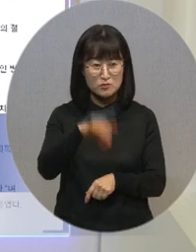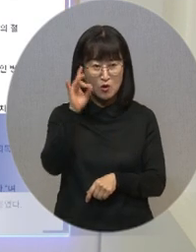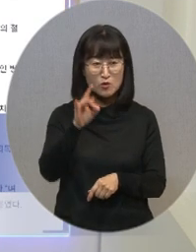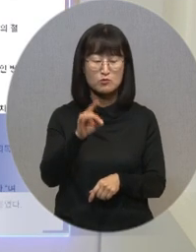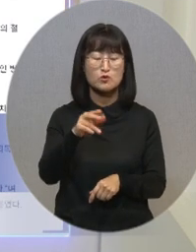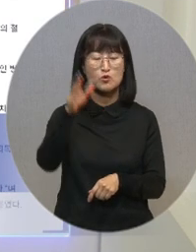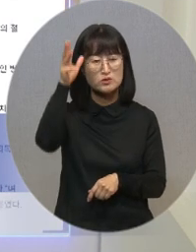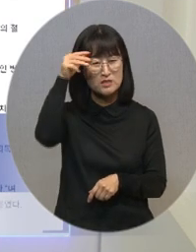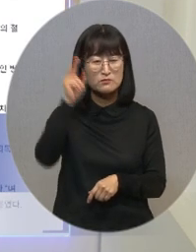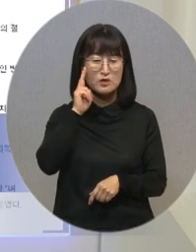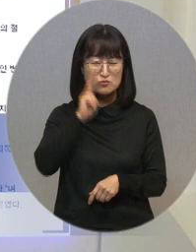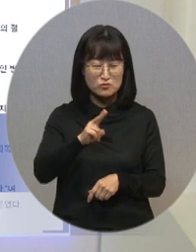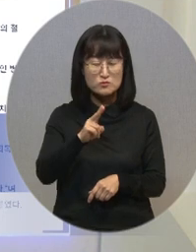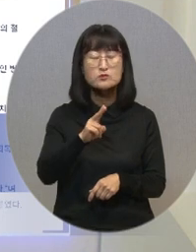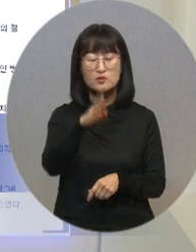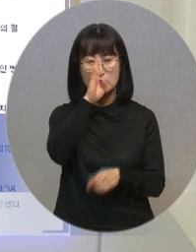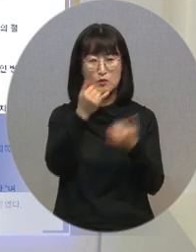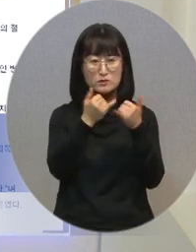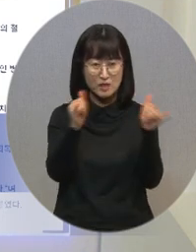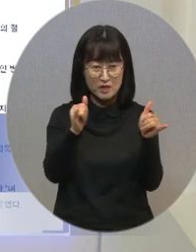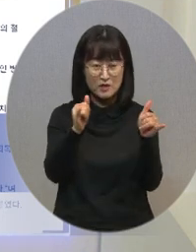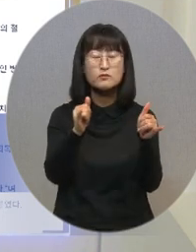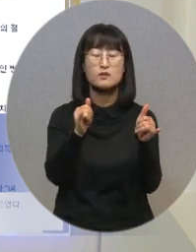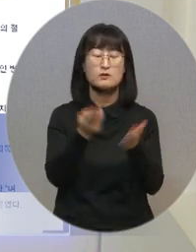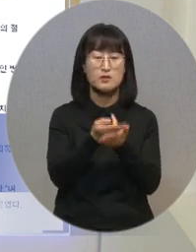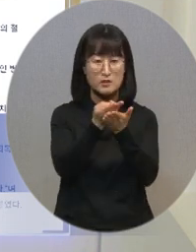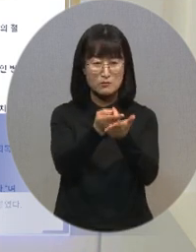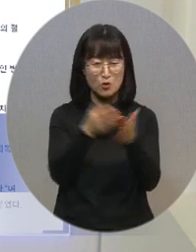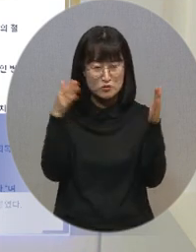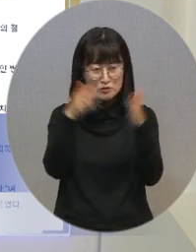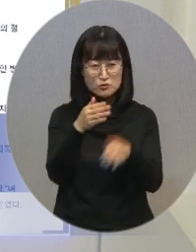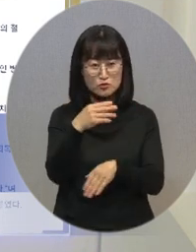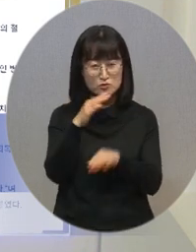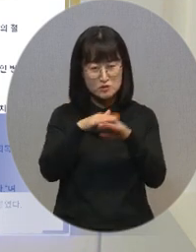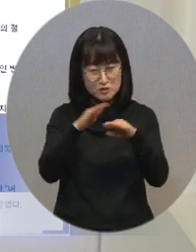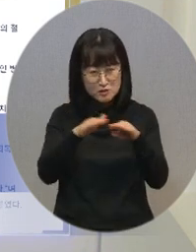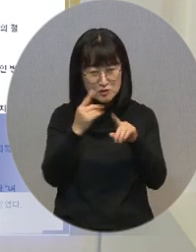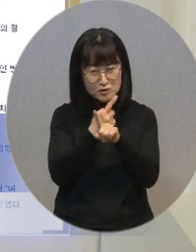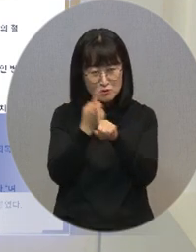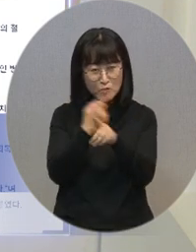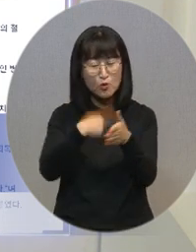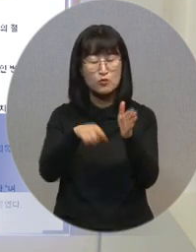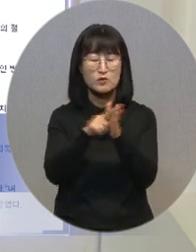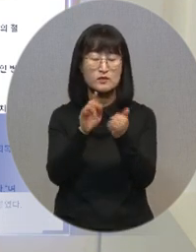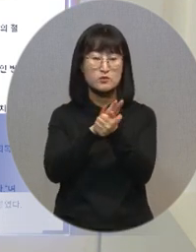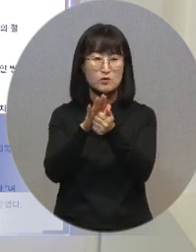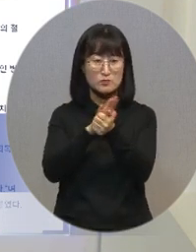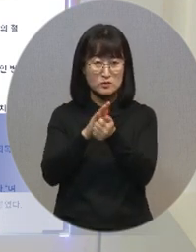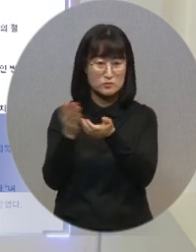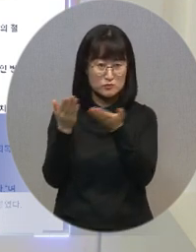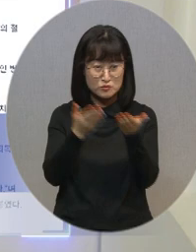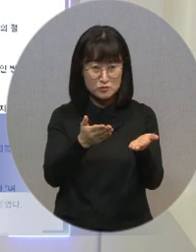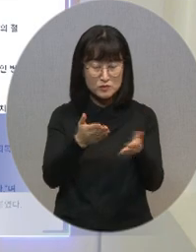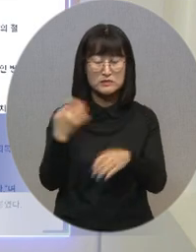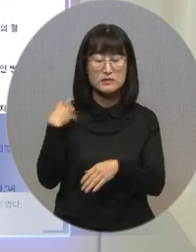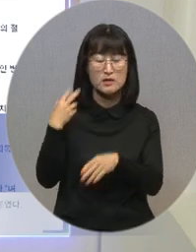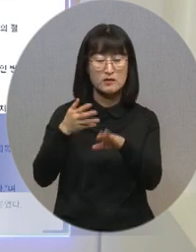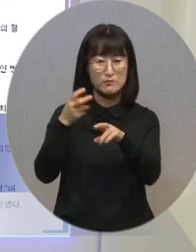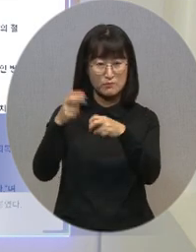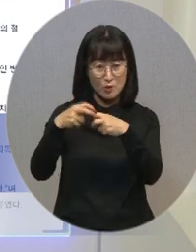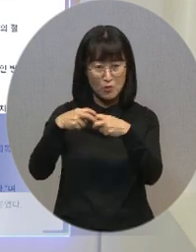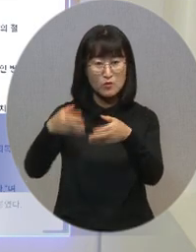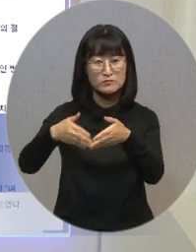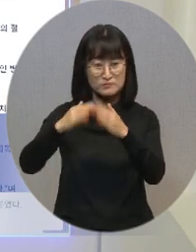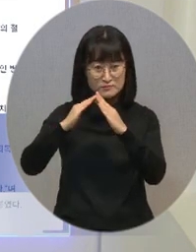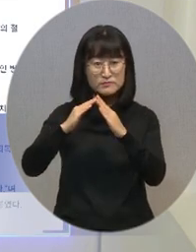치매 환자 단기 2번부터 집중 치료까지이 전문적인 서비스를 제공하는 중중 치매 환자 전담 병동이